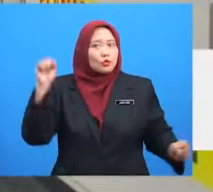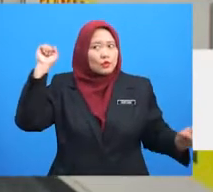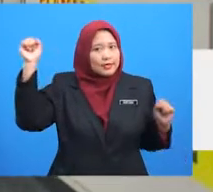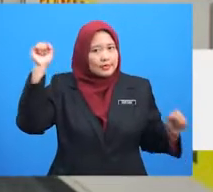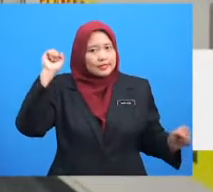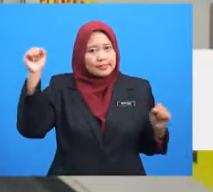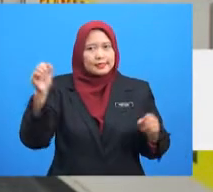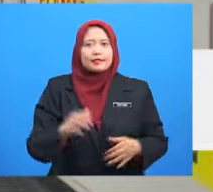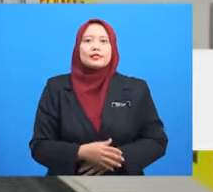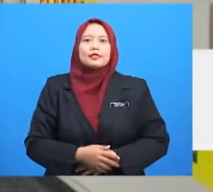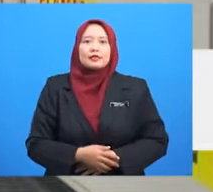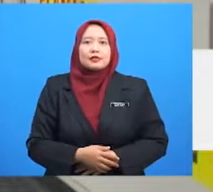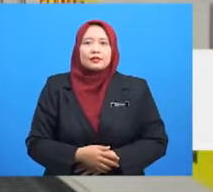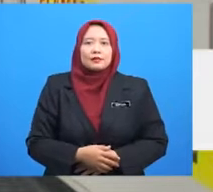tuala.